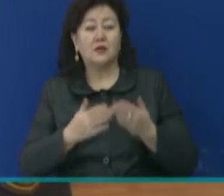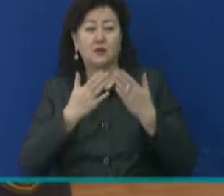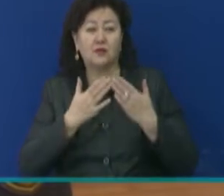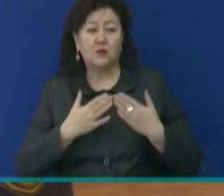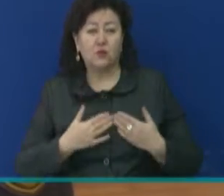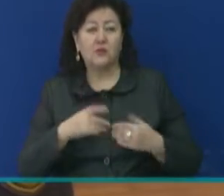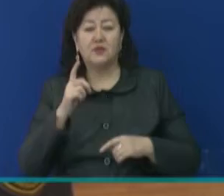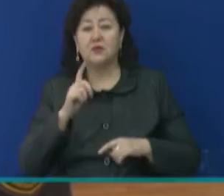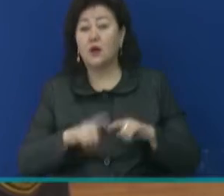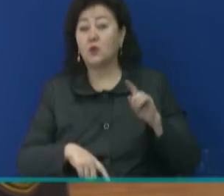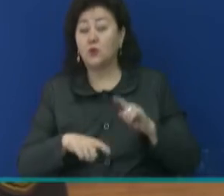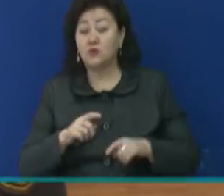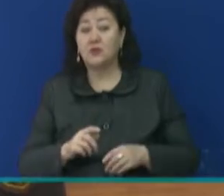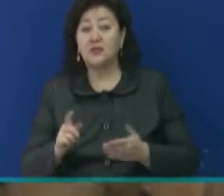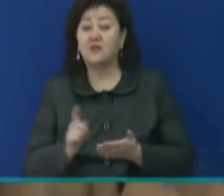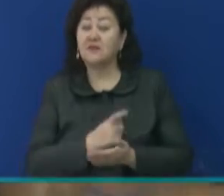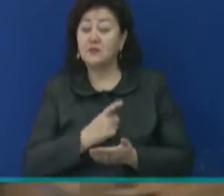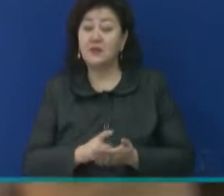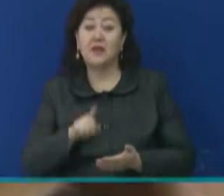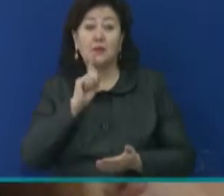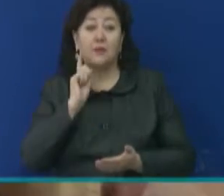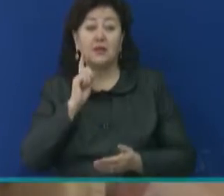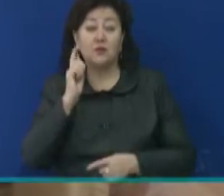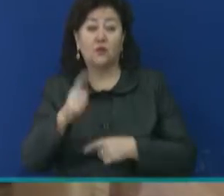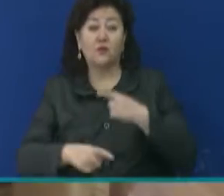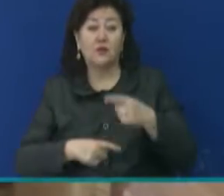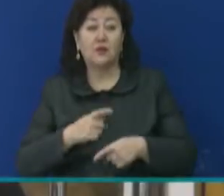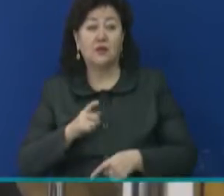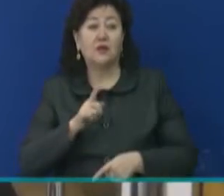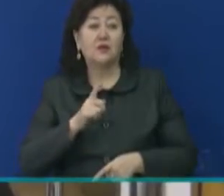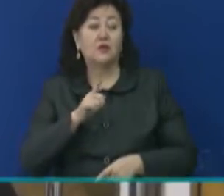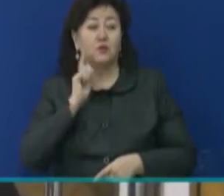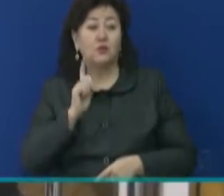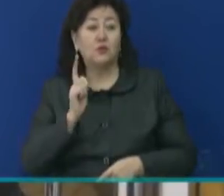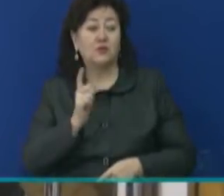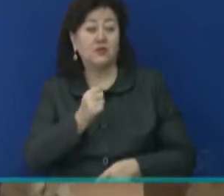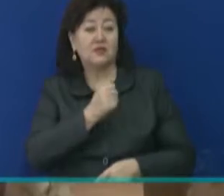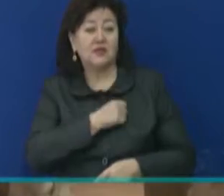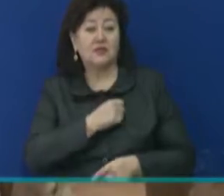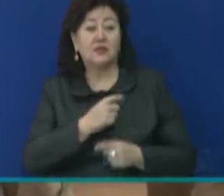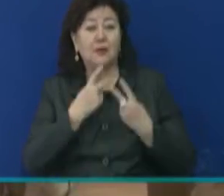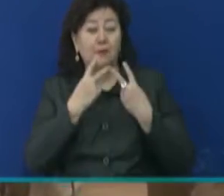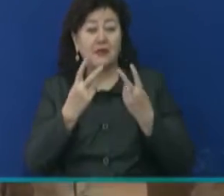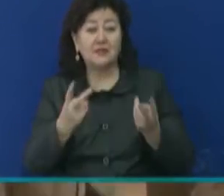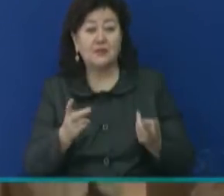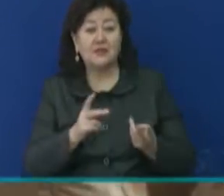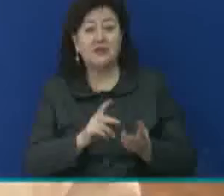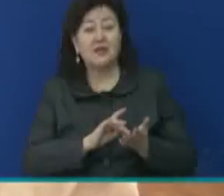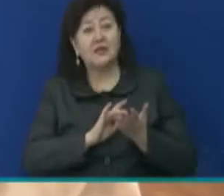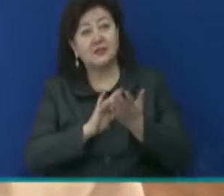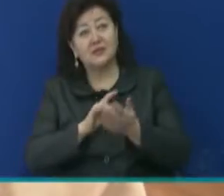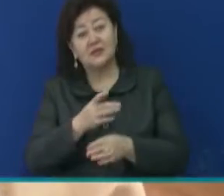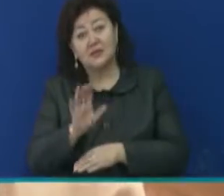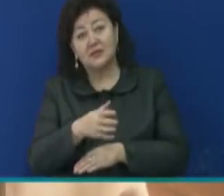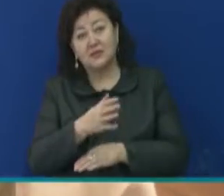вносят большой вклад в воспитание молодого поколения в ходе форума юные Солдаты совершили экскурсию по музеям осмотрели технику